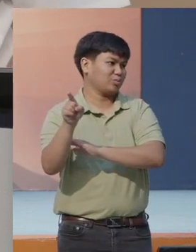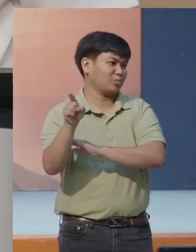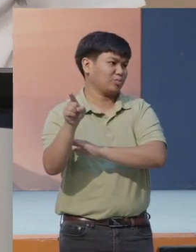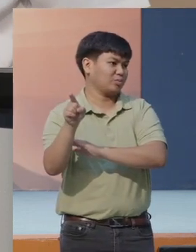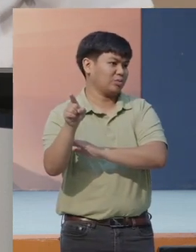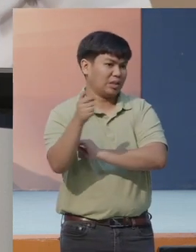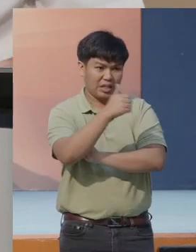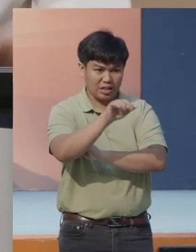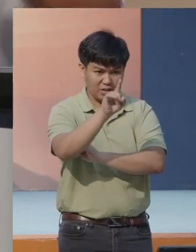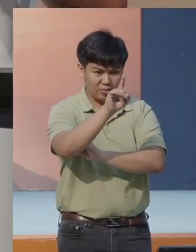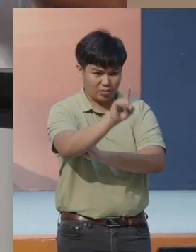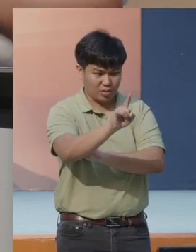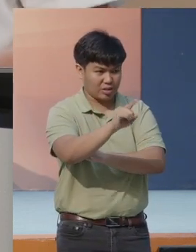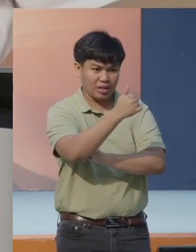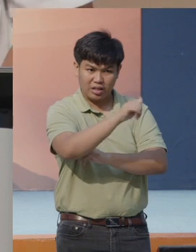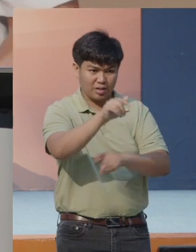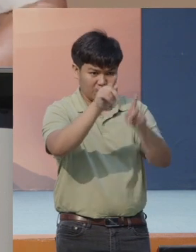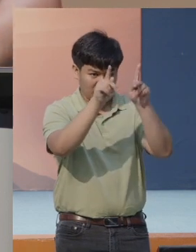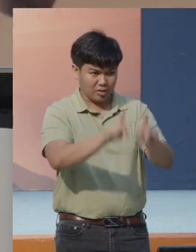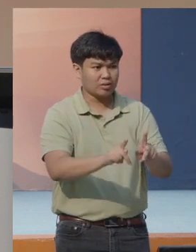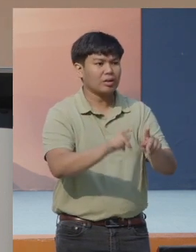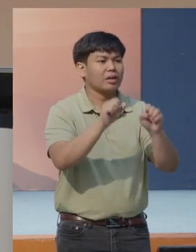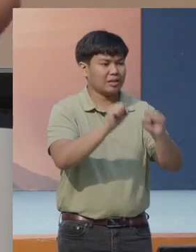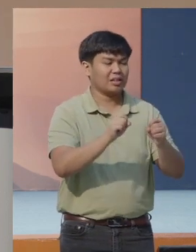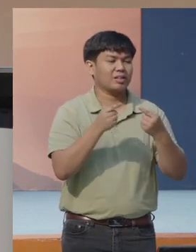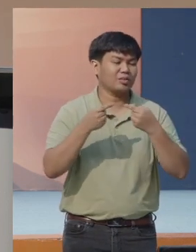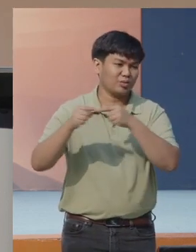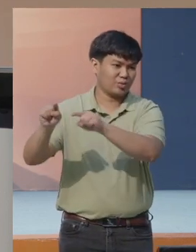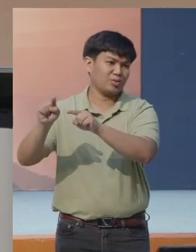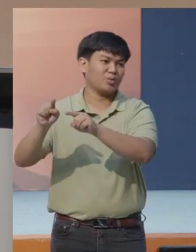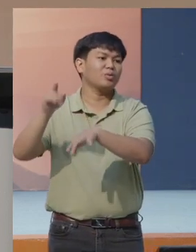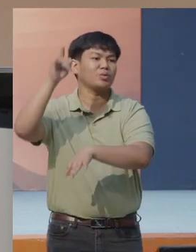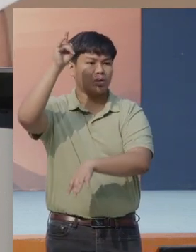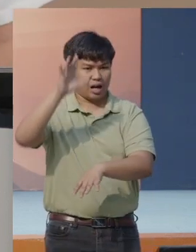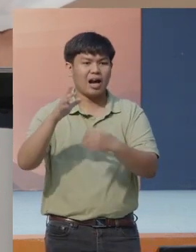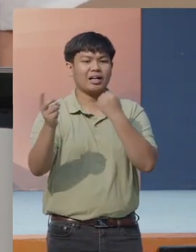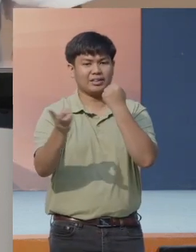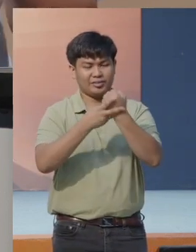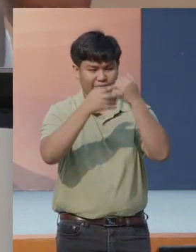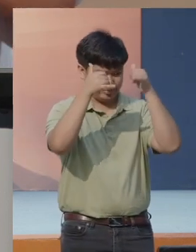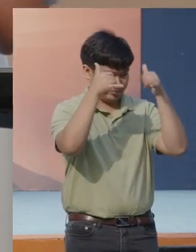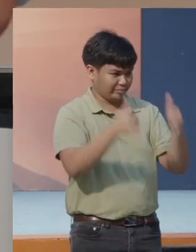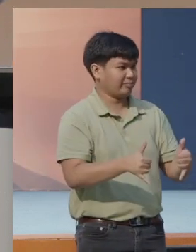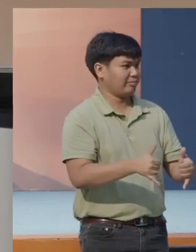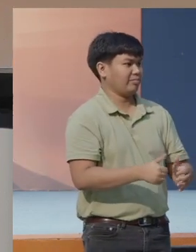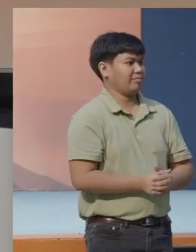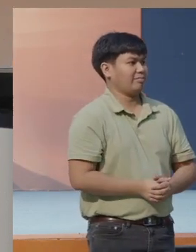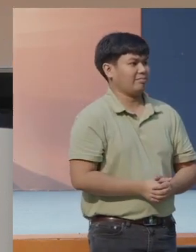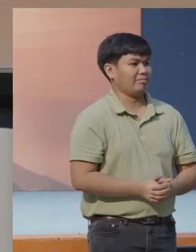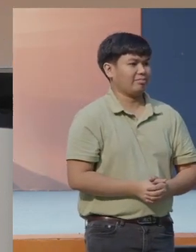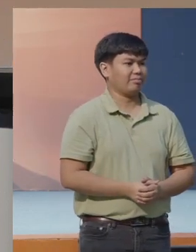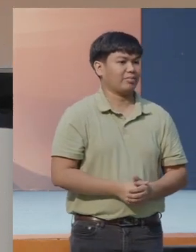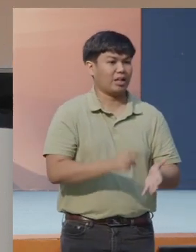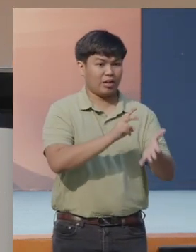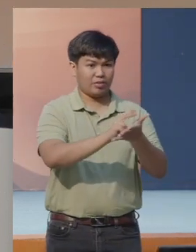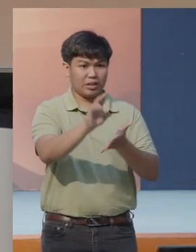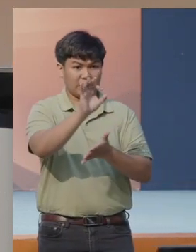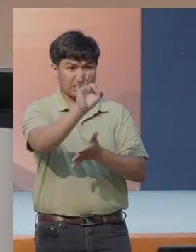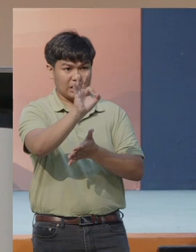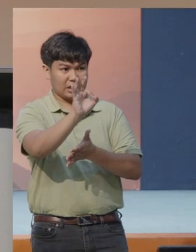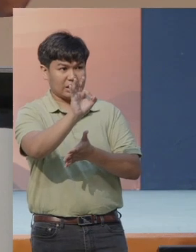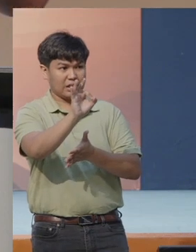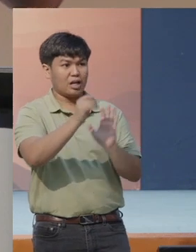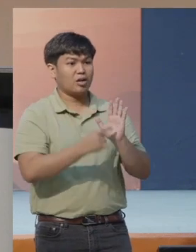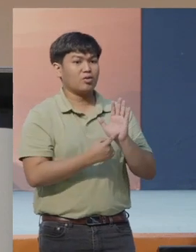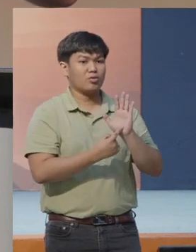rescue, God rescues. So, kaya sa pangwakas sa verse 9,